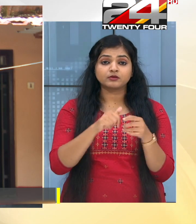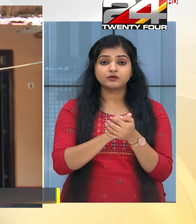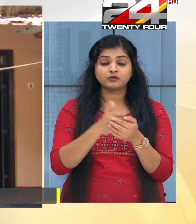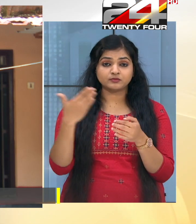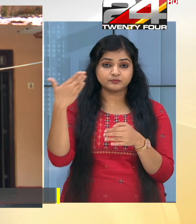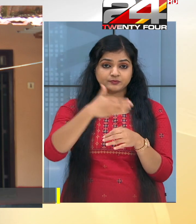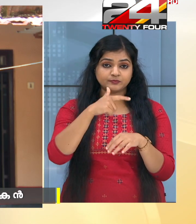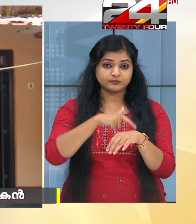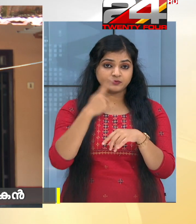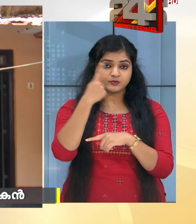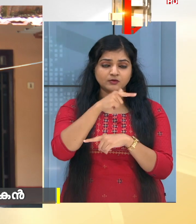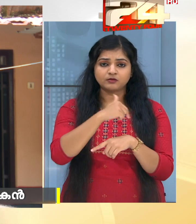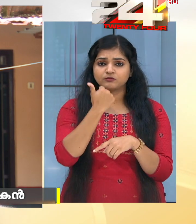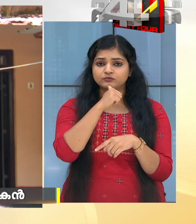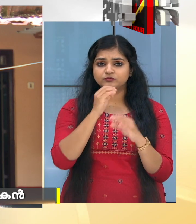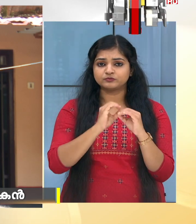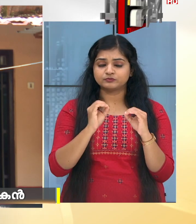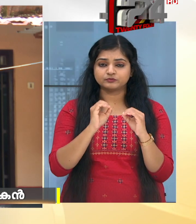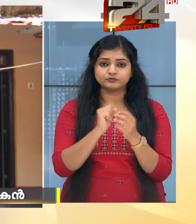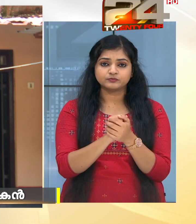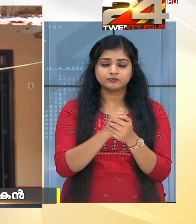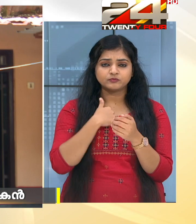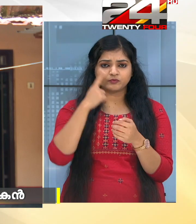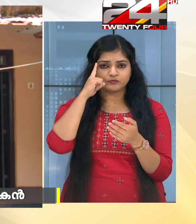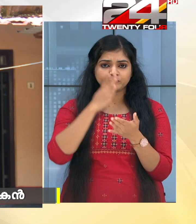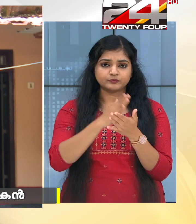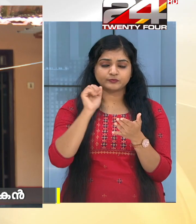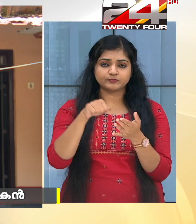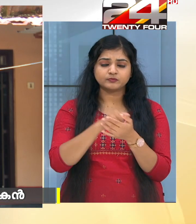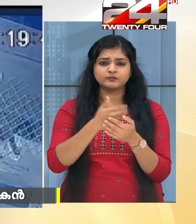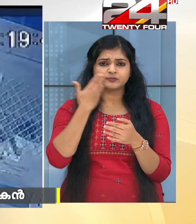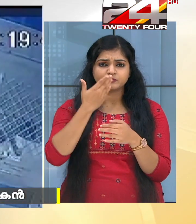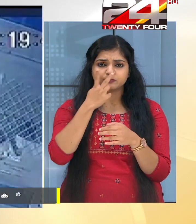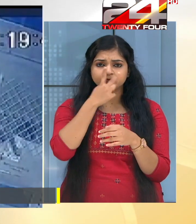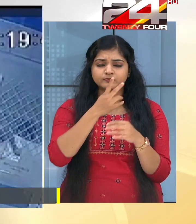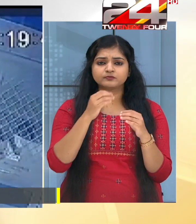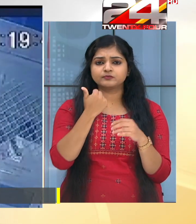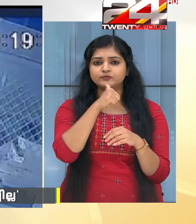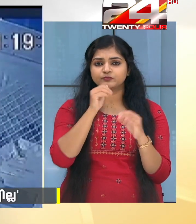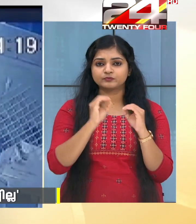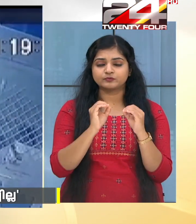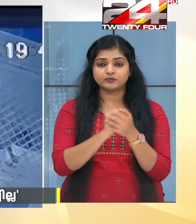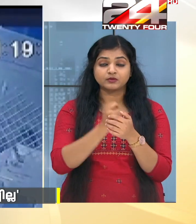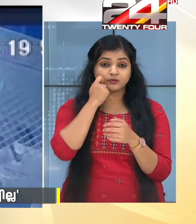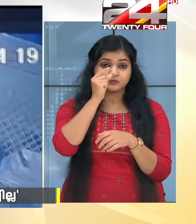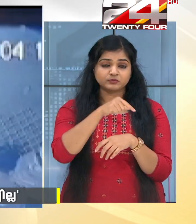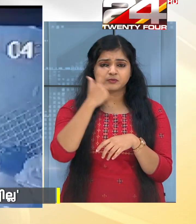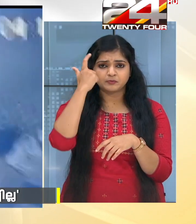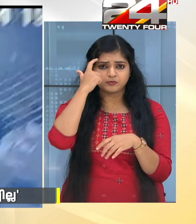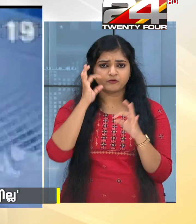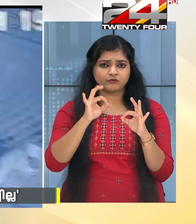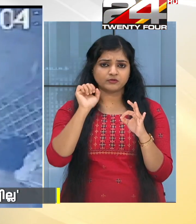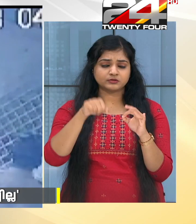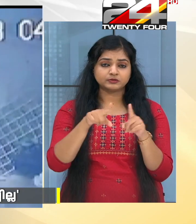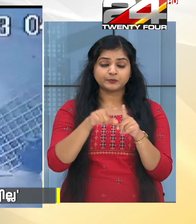വന്ന ദിവസം അദ്ദേഹം മദ്യപിച്ചിട്ടില്ല എന്നാണ് എൻ്റെ വിശ്വാസം. കാരണം എന്ന് വെച്ചാൽ സ്മെല്ലൊന്നുമില്ല. പ്രതിക്ക് മാനസിക പ്രശ്നങ്ങൾ ഇല്ലെന്ന റിപ്പോർട്ടിനെ തുടർന്ന് അന്വേഷണ